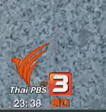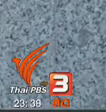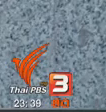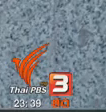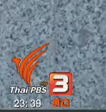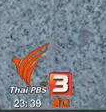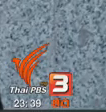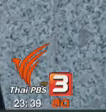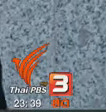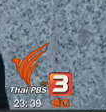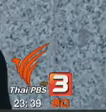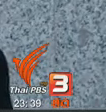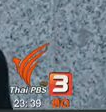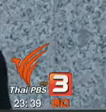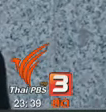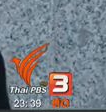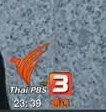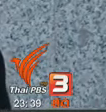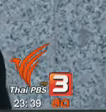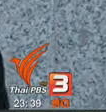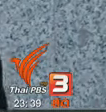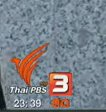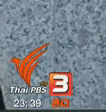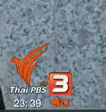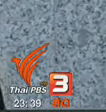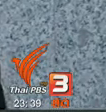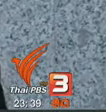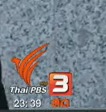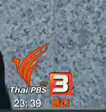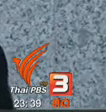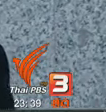last minute, and we continue to fight.